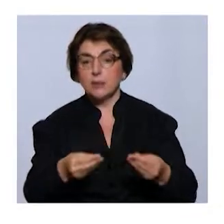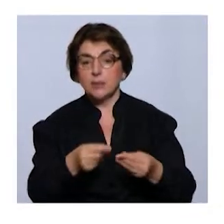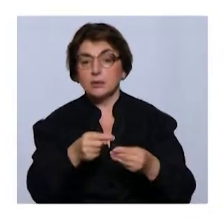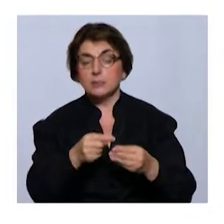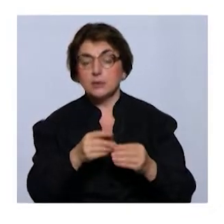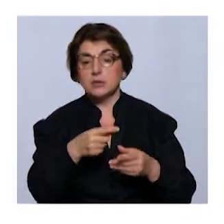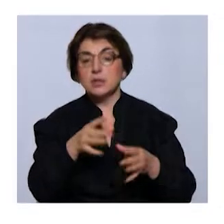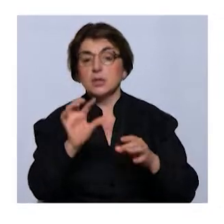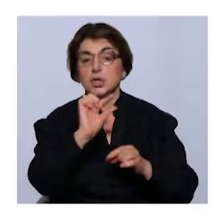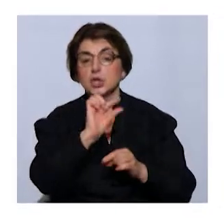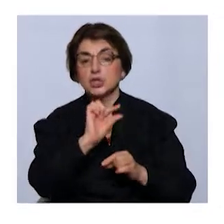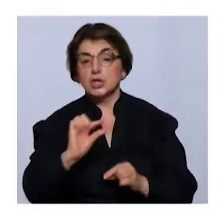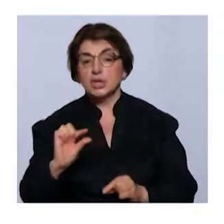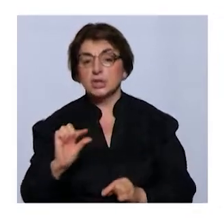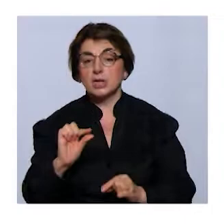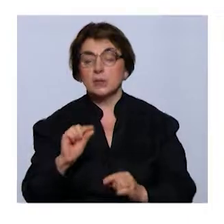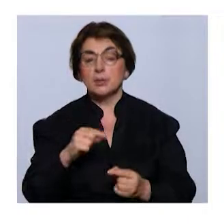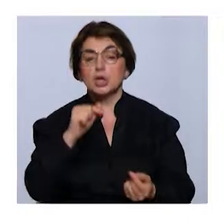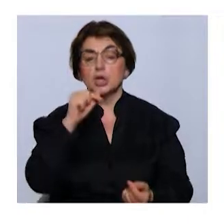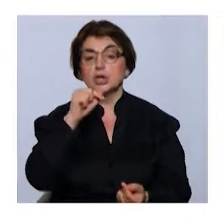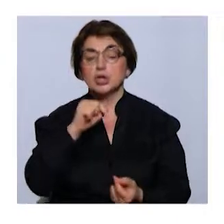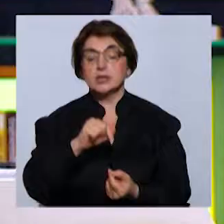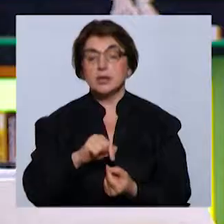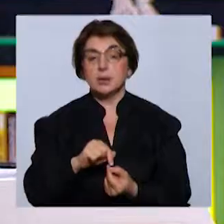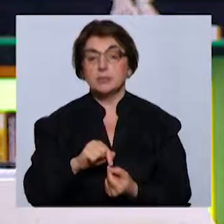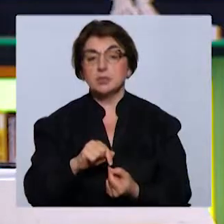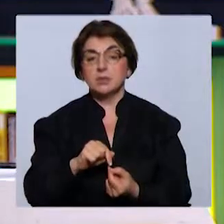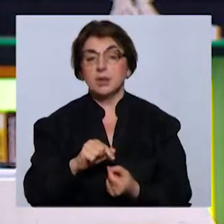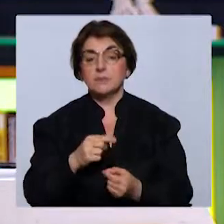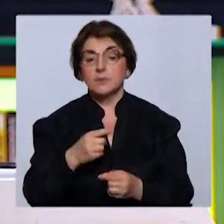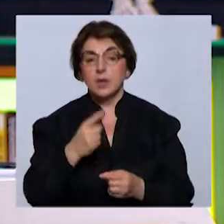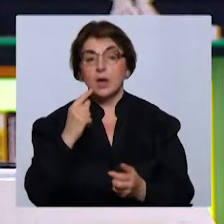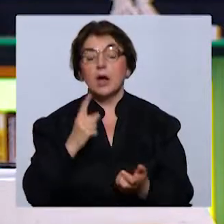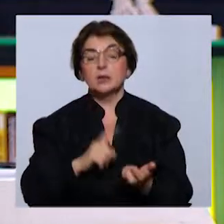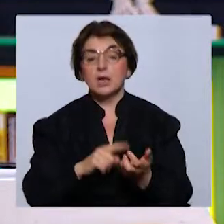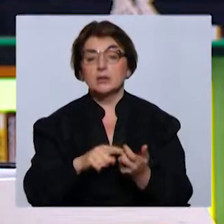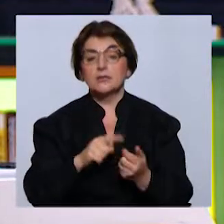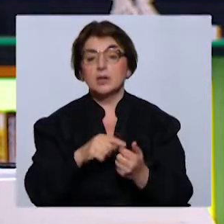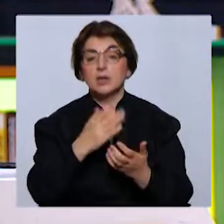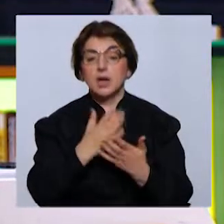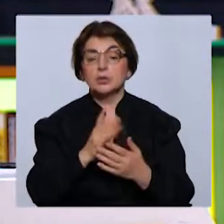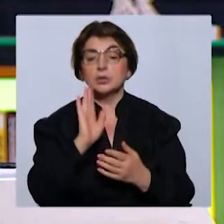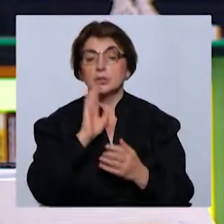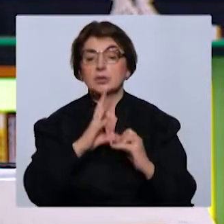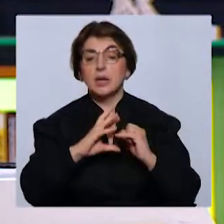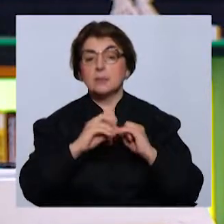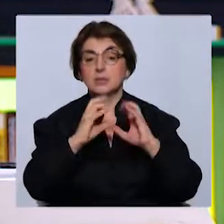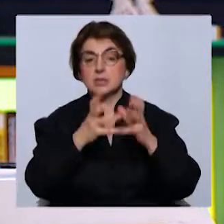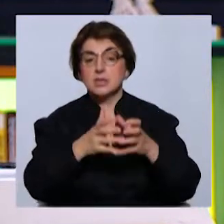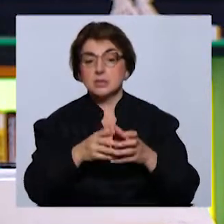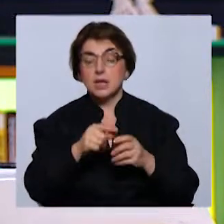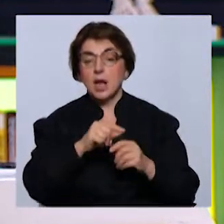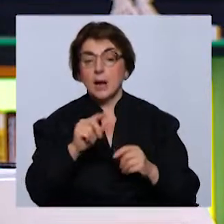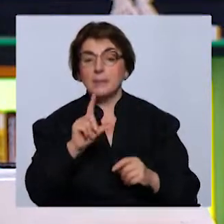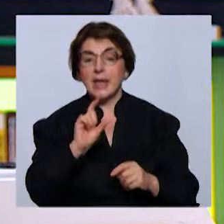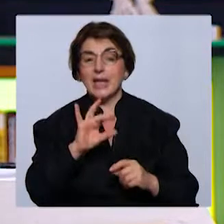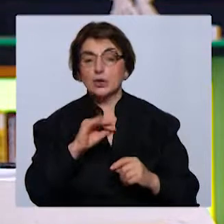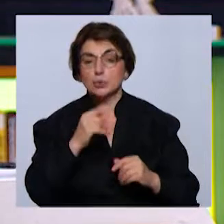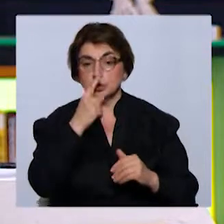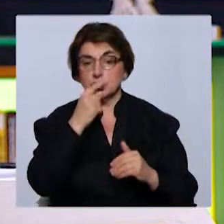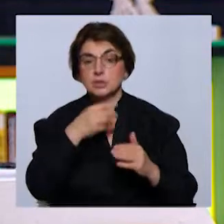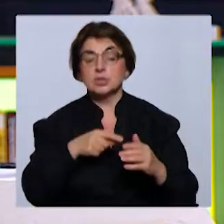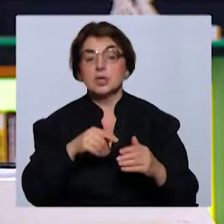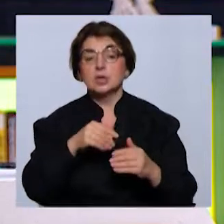საფარის შეთხელება. შესაბამისად, დათვლილი არის, რომ დედამიწაზე ეროზიის შედეგად მოხდა